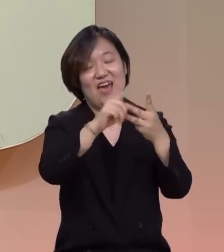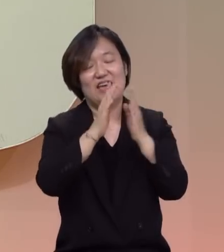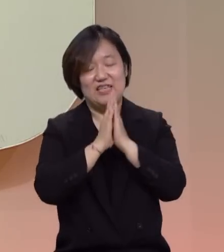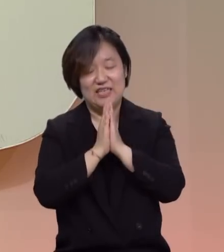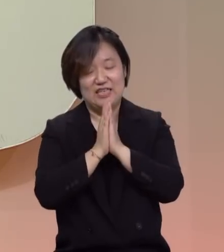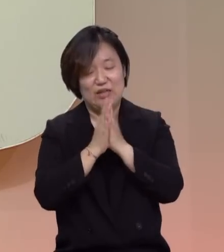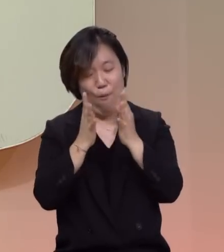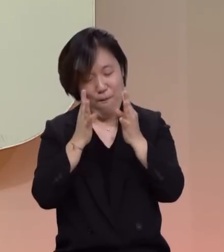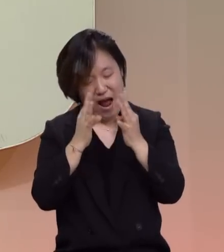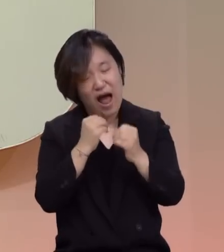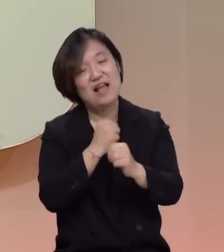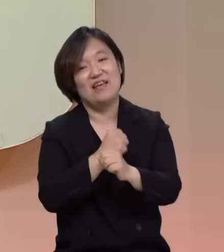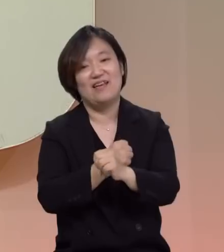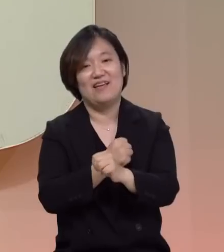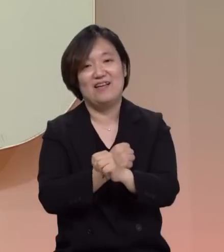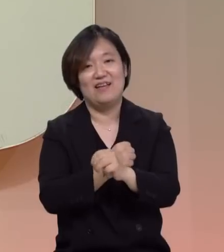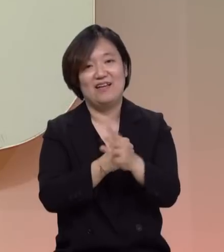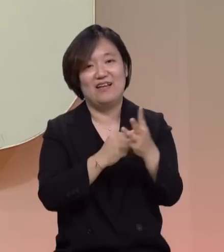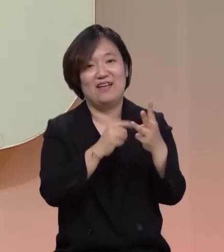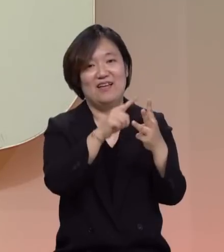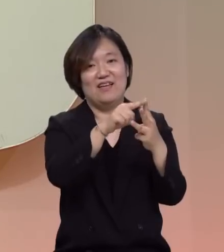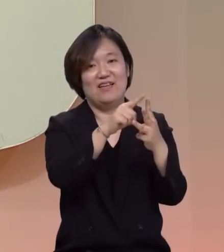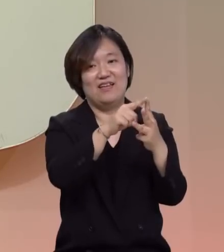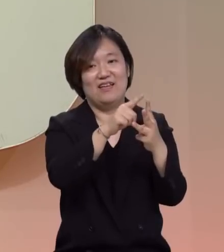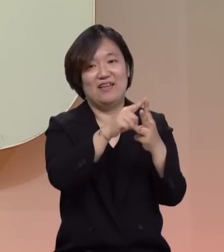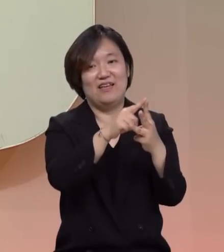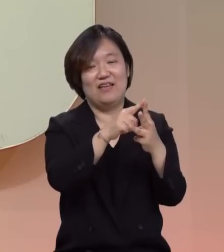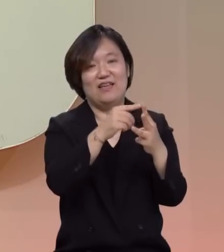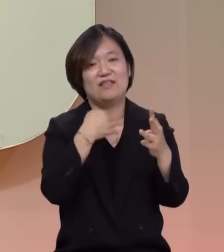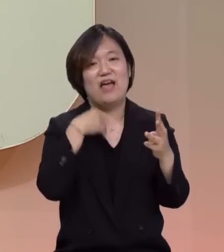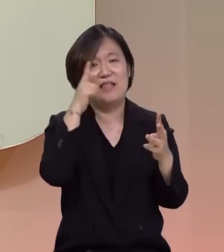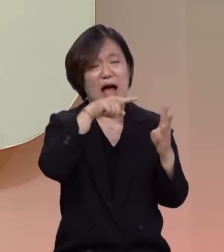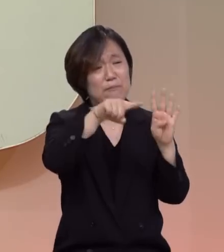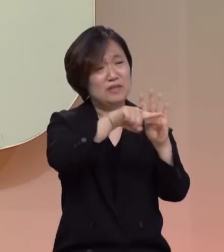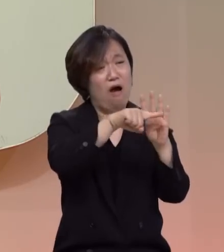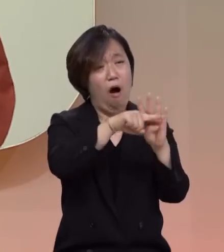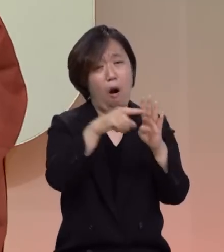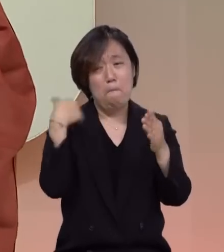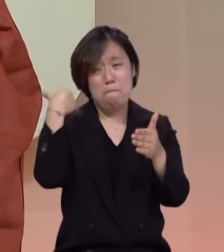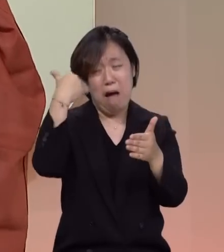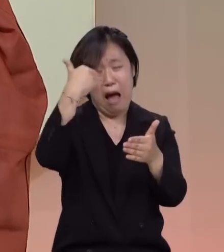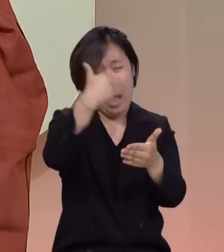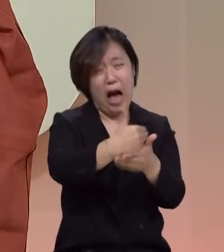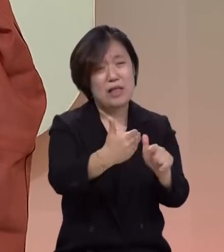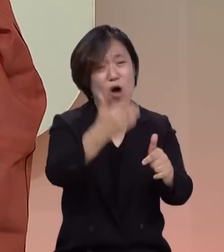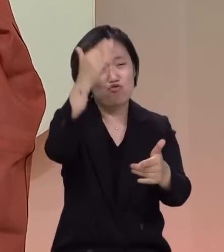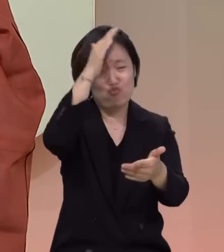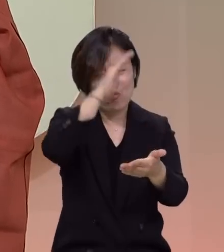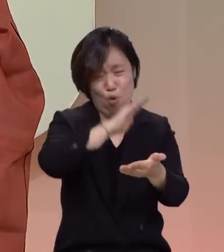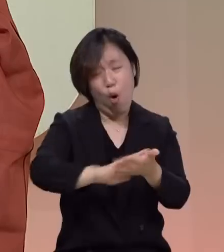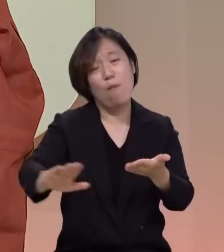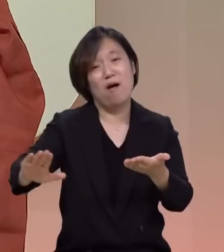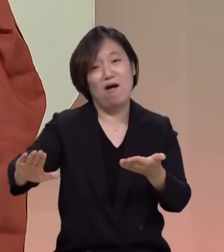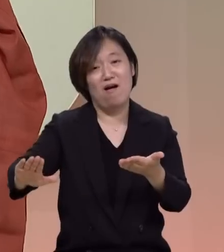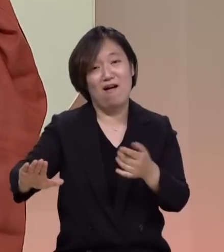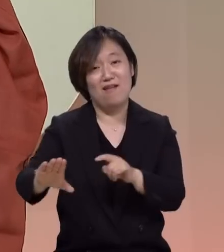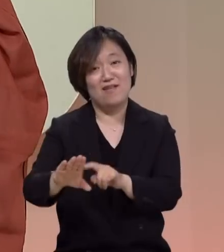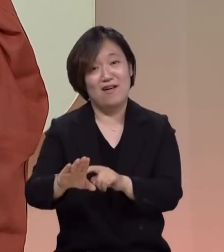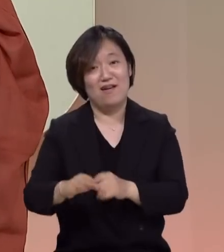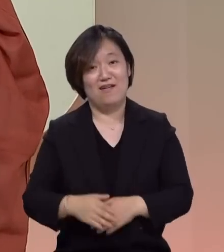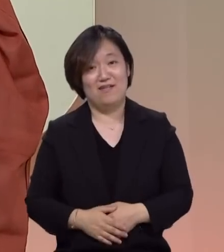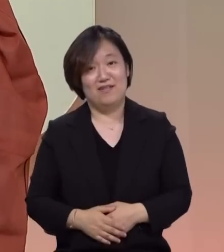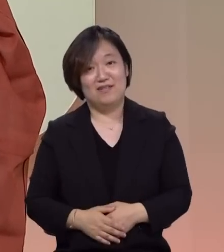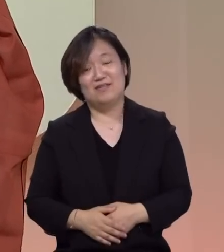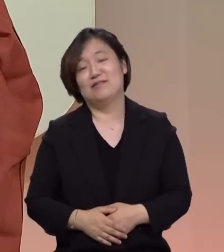기도를 많이 해라 지도를 많이 해서 업장을 소멸해야 된다 그러니까 어떤 기도를 하든 부처님을 향한